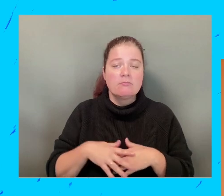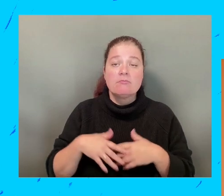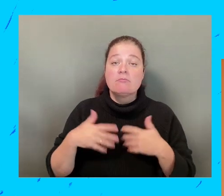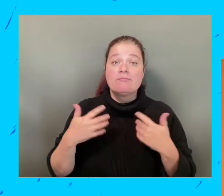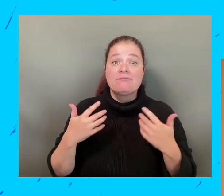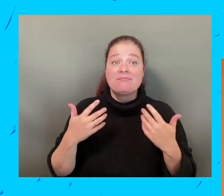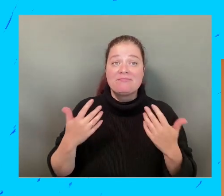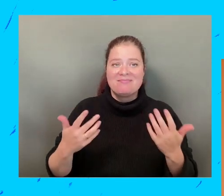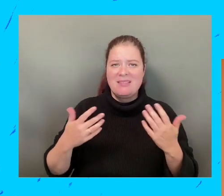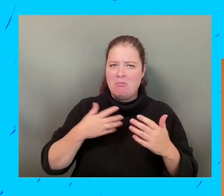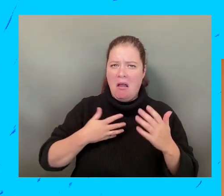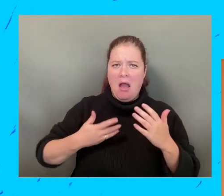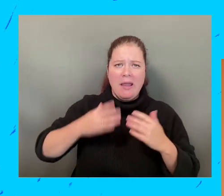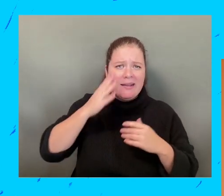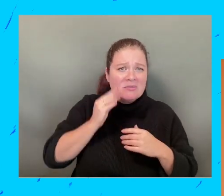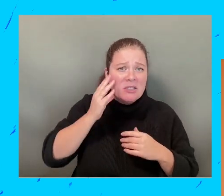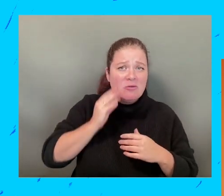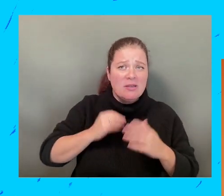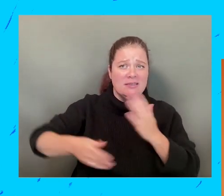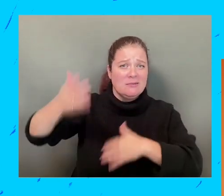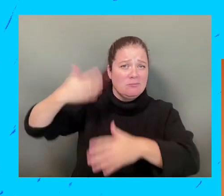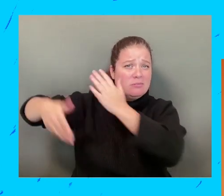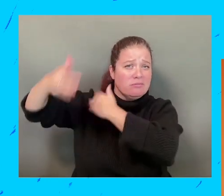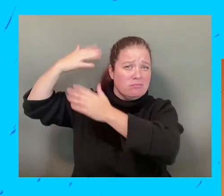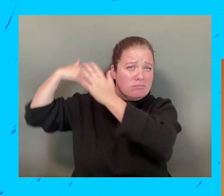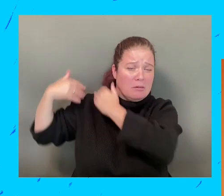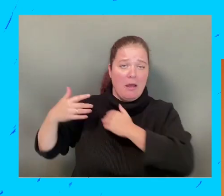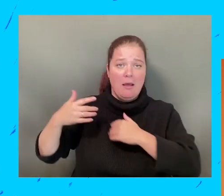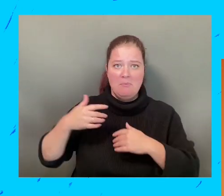aider les autres. C'est partie de mon histoire.